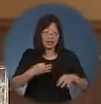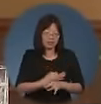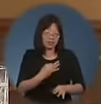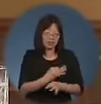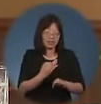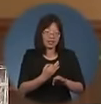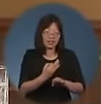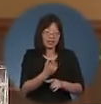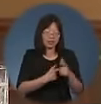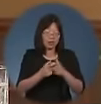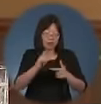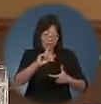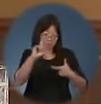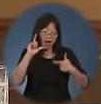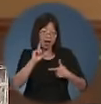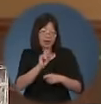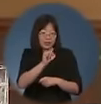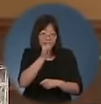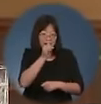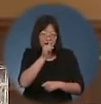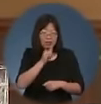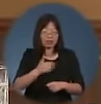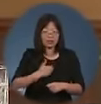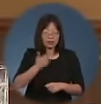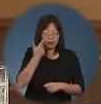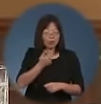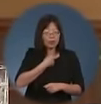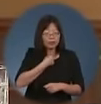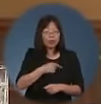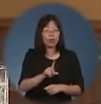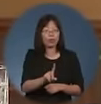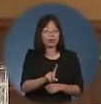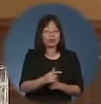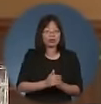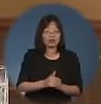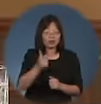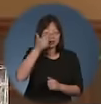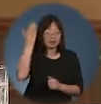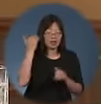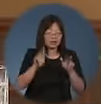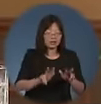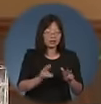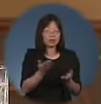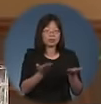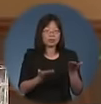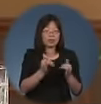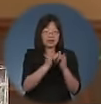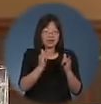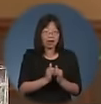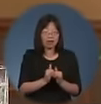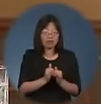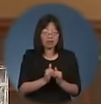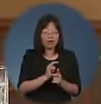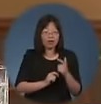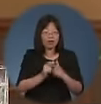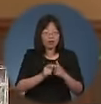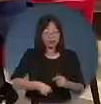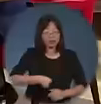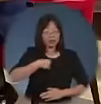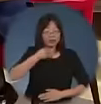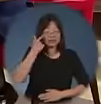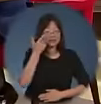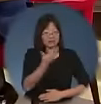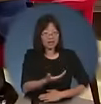부각되는 그런 작품이었는데 제가 여쭤보려고 했던게 그때랑 지금이랑 비교해서 사회가 좋아졌냐 여쭤보려고